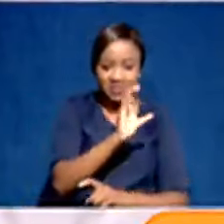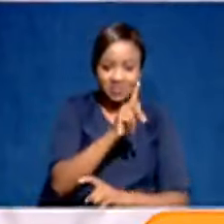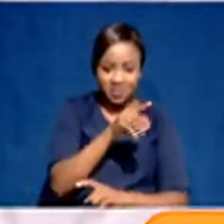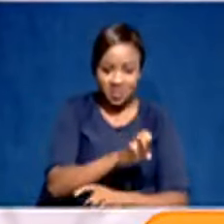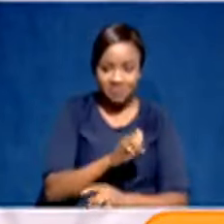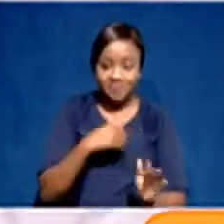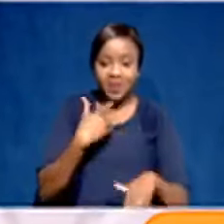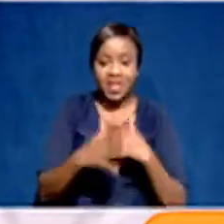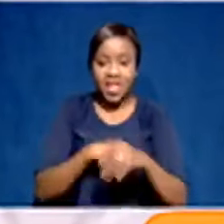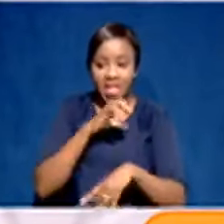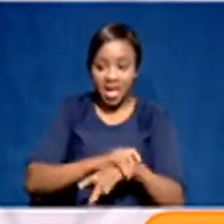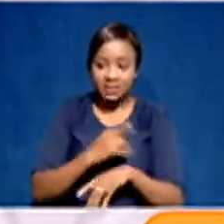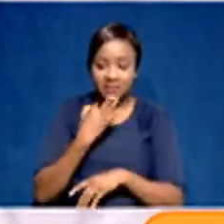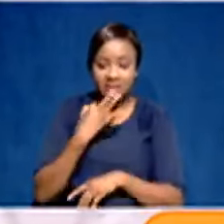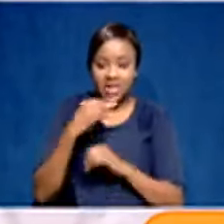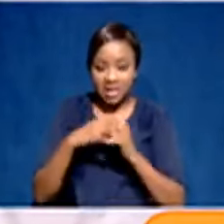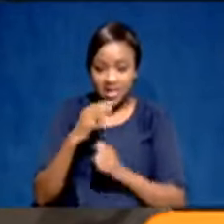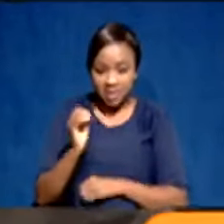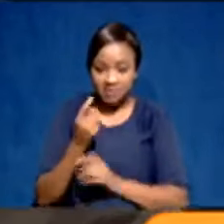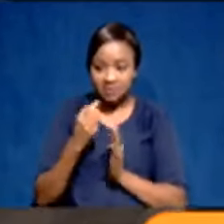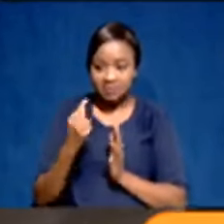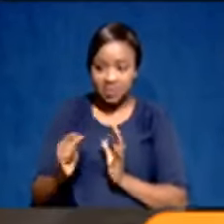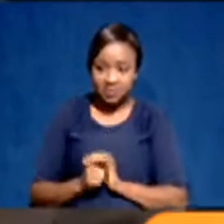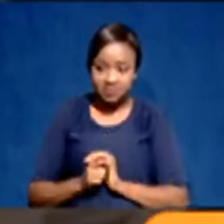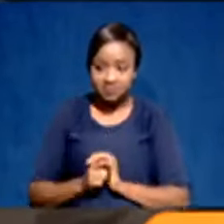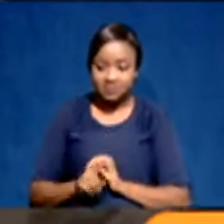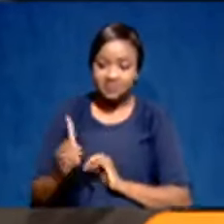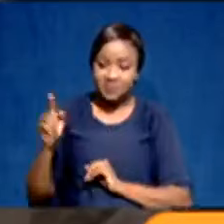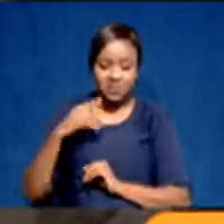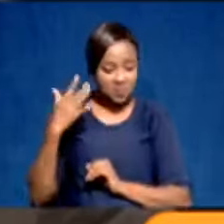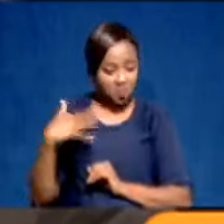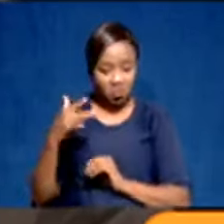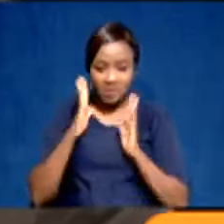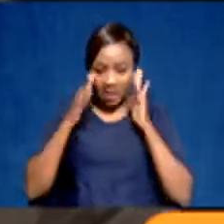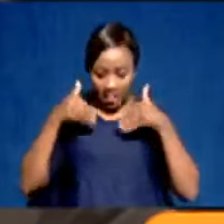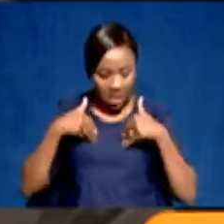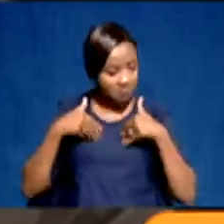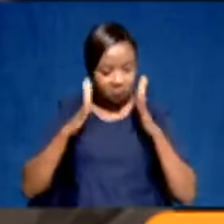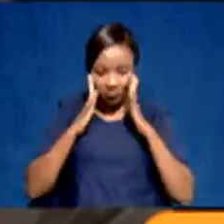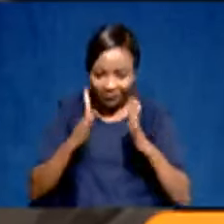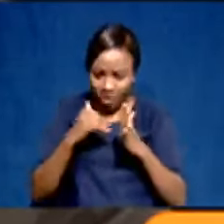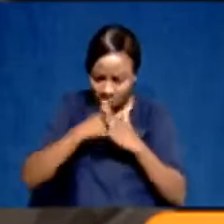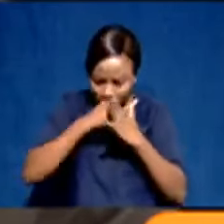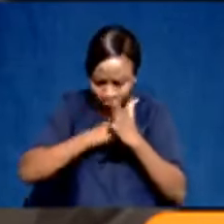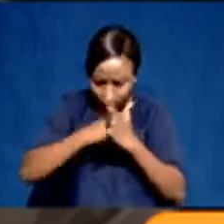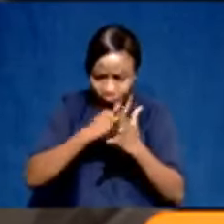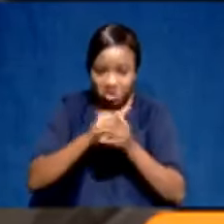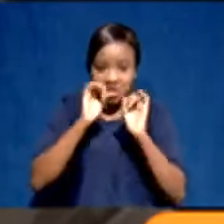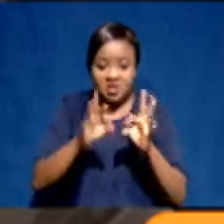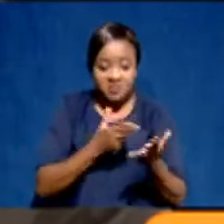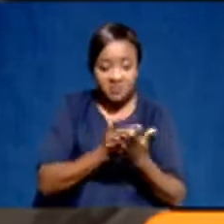na kupata alama ya 390. Ni mtoto wa kujituma. Bramuel angekuwa hata